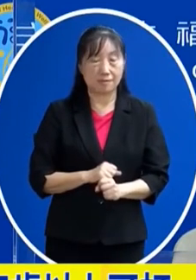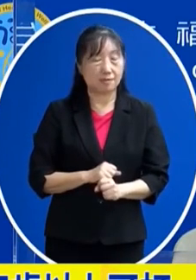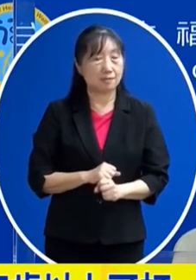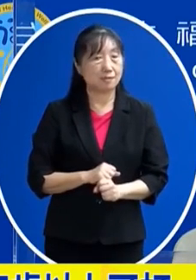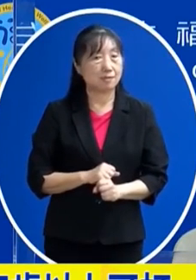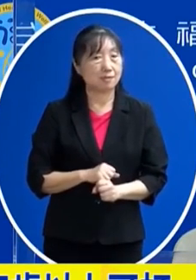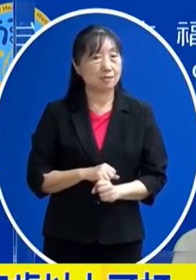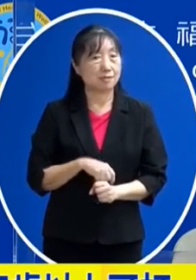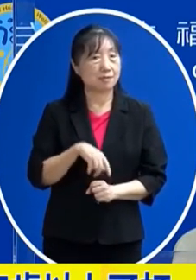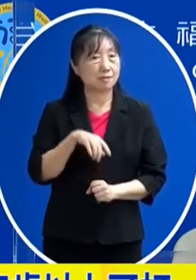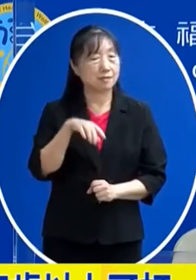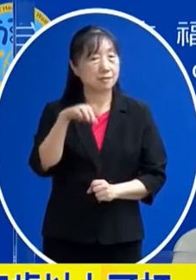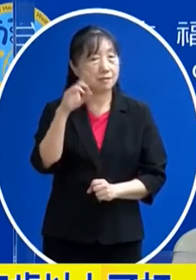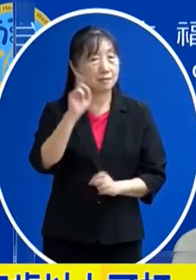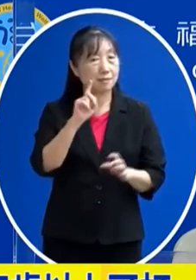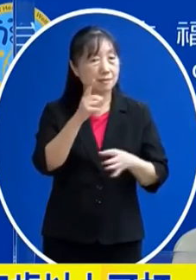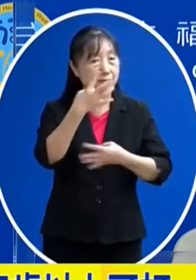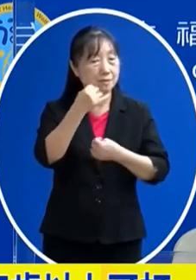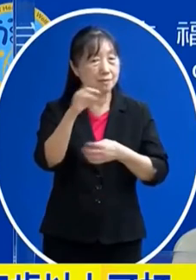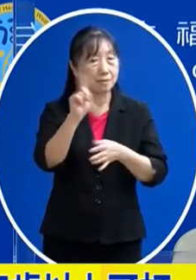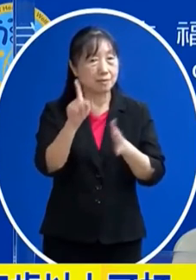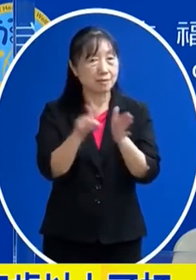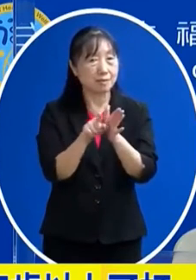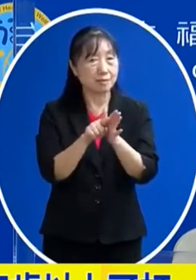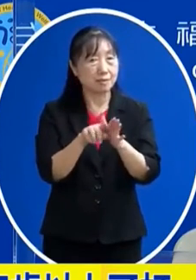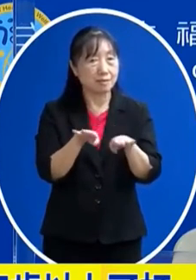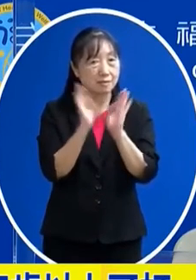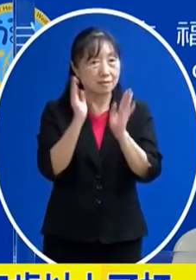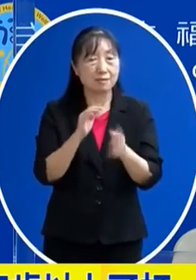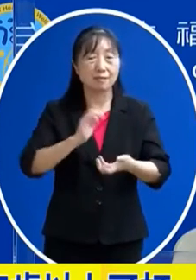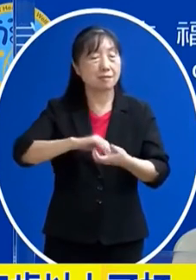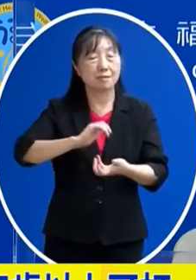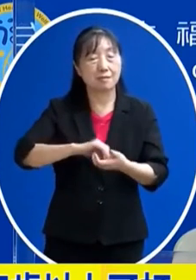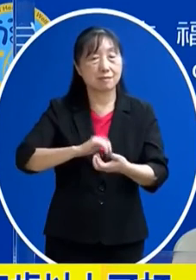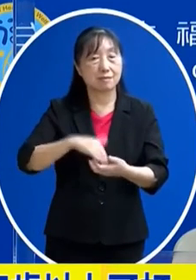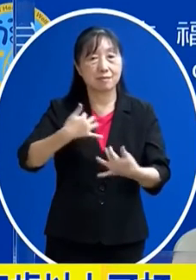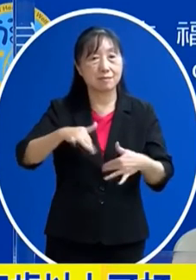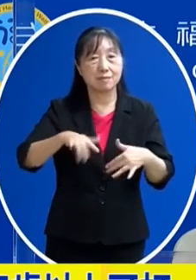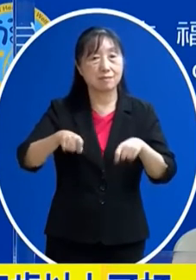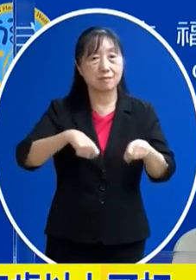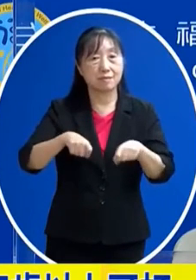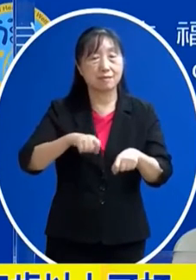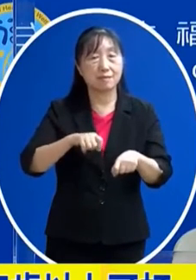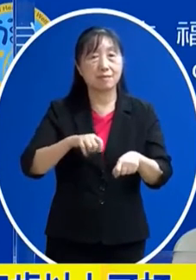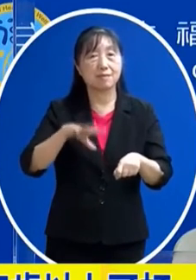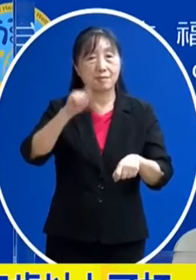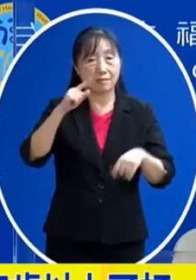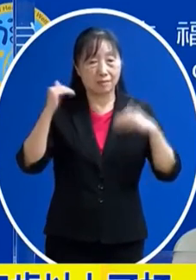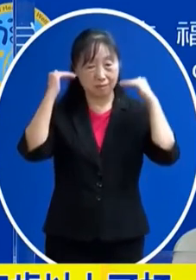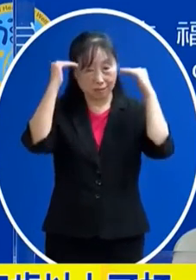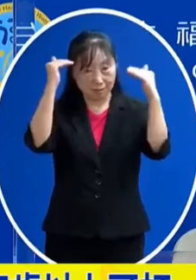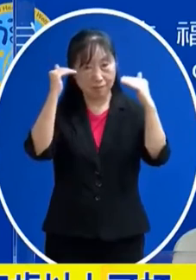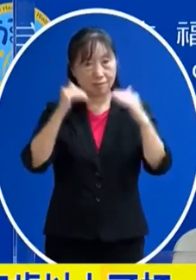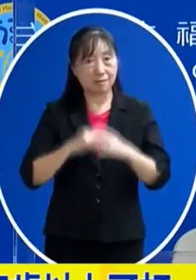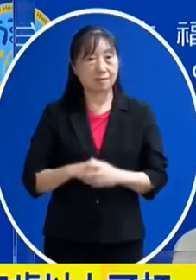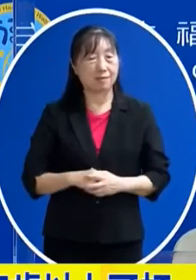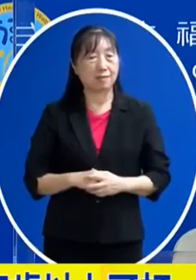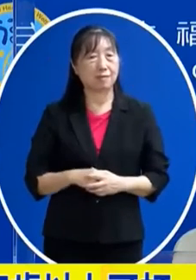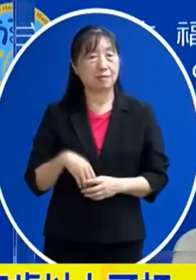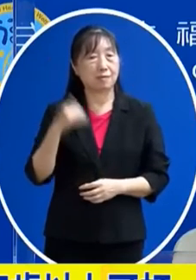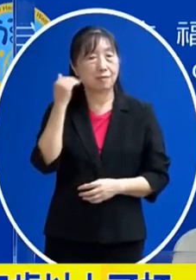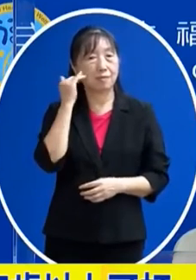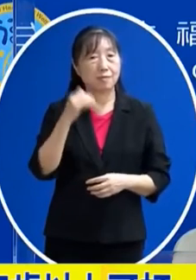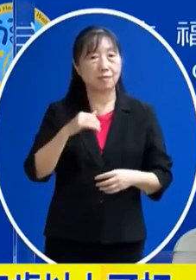何时，就至于何时要再接种，目前还没有定论哈、哦。那会先让成人的部分如果